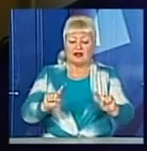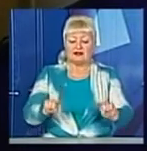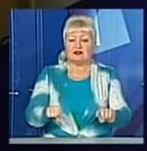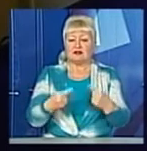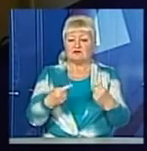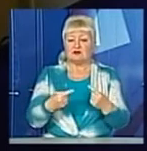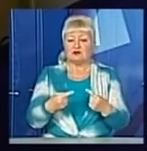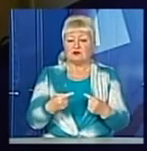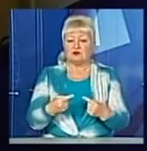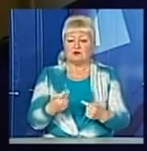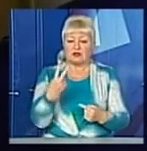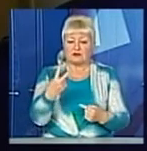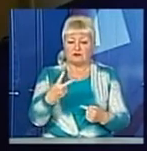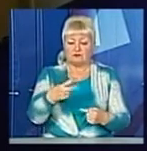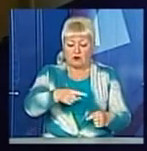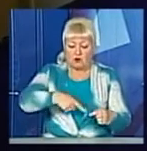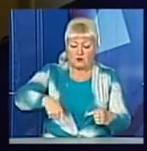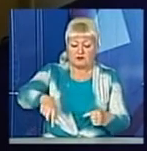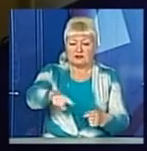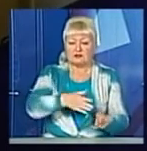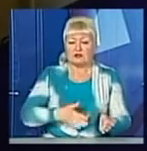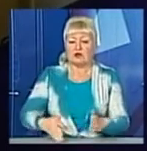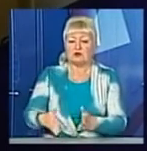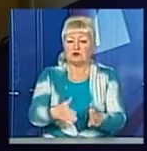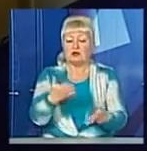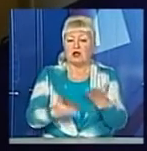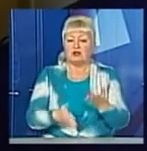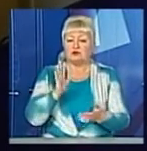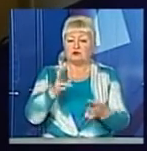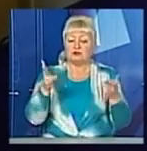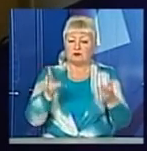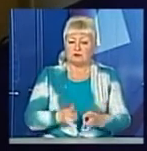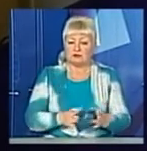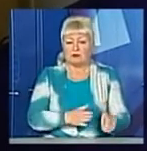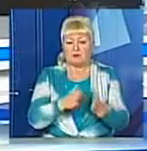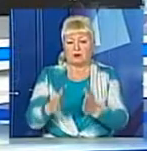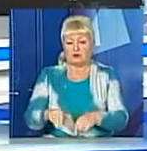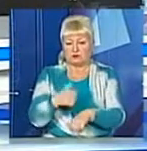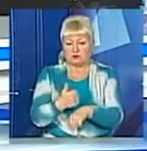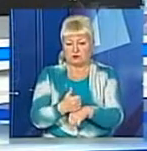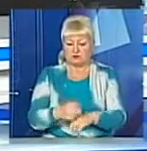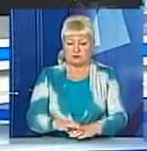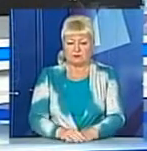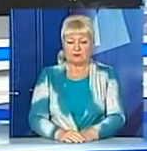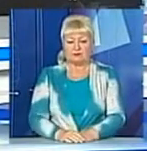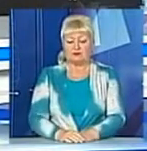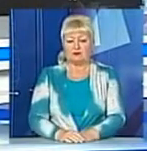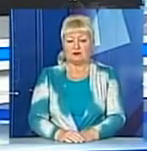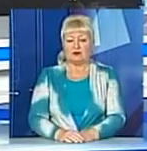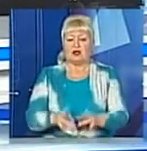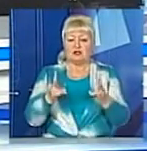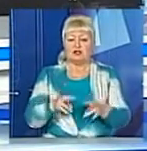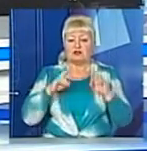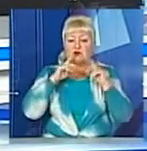відновлення двох об'їзних доріг, якщо буде потреба переносити основну. Жертви